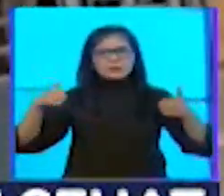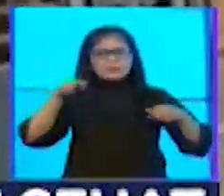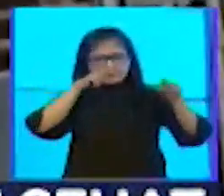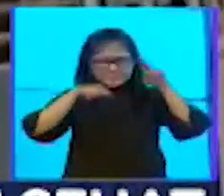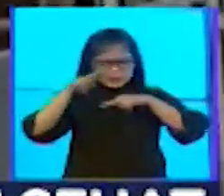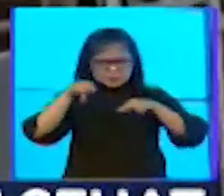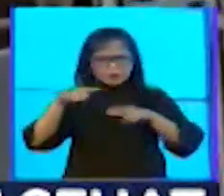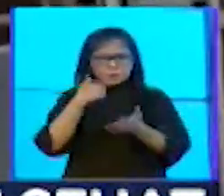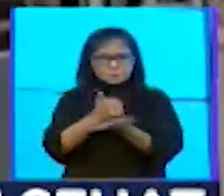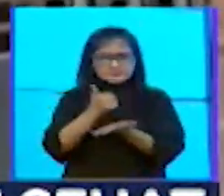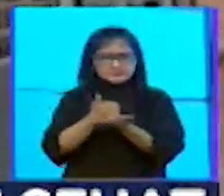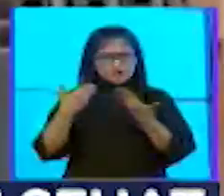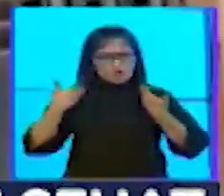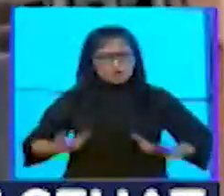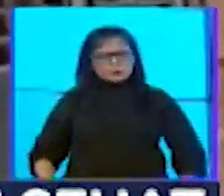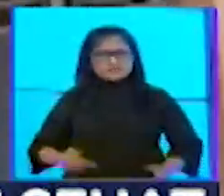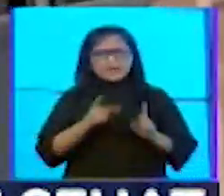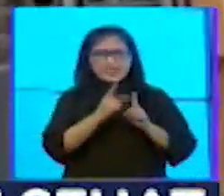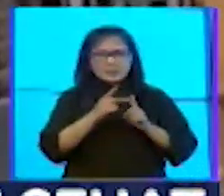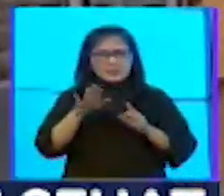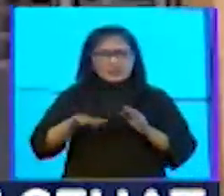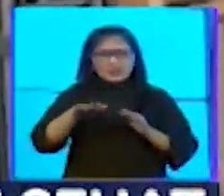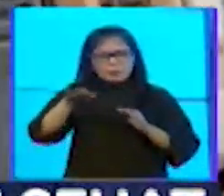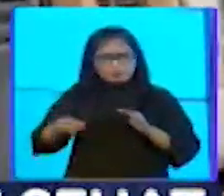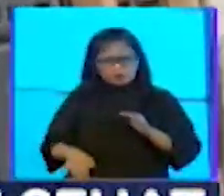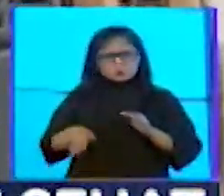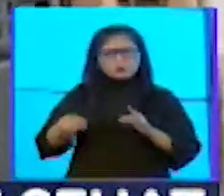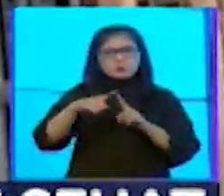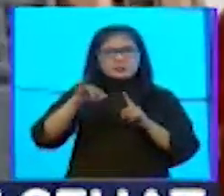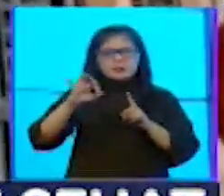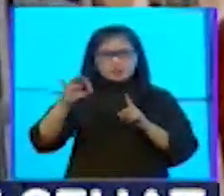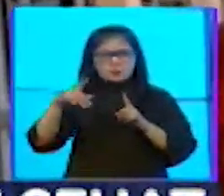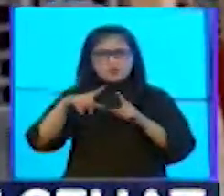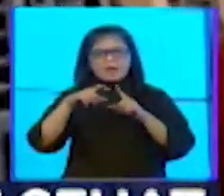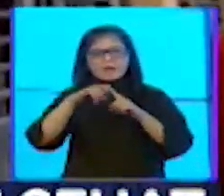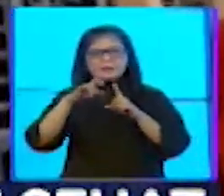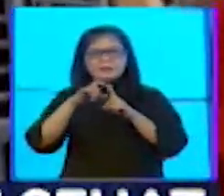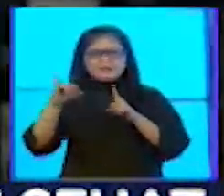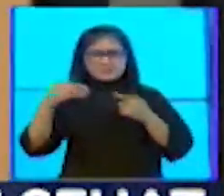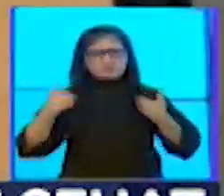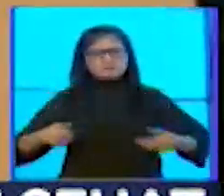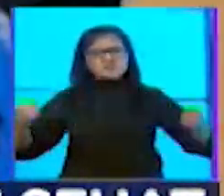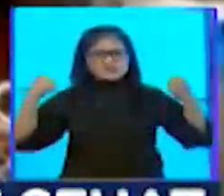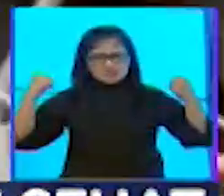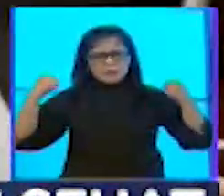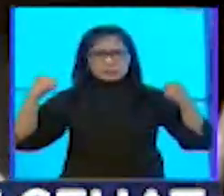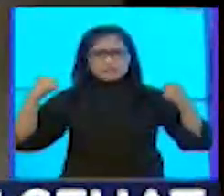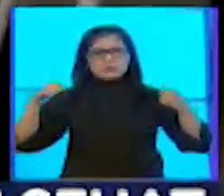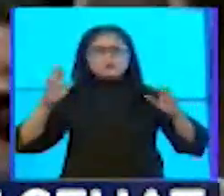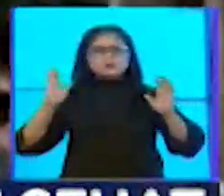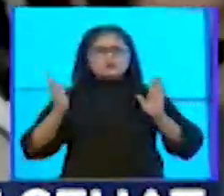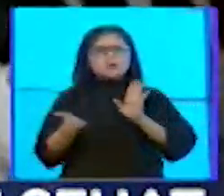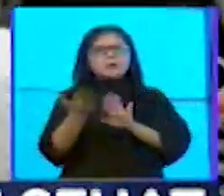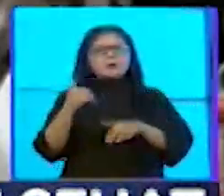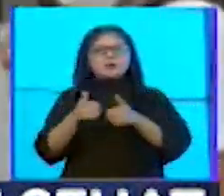Sumsel memastikan kondisi Herianti, anak bungsu dari Aki Ditio, dalam kondisi sehat. Saturasi oksigen juga sudah